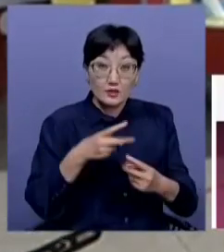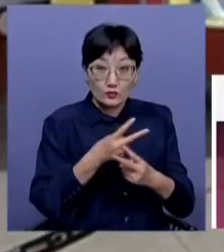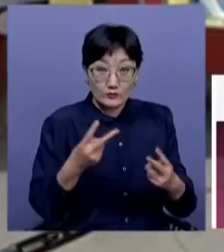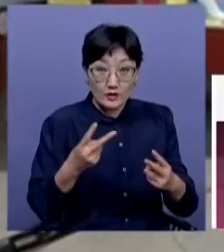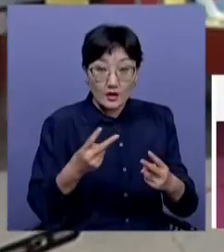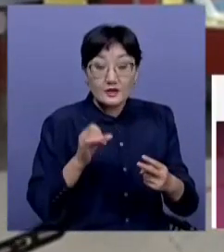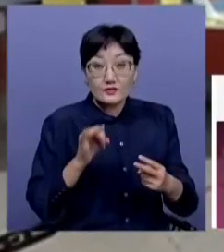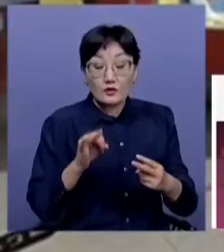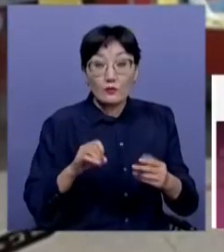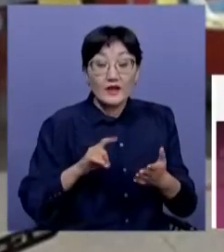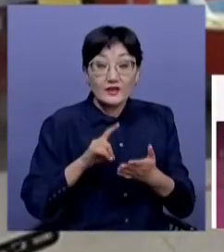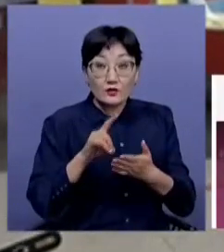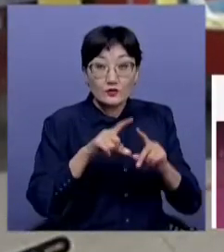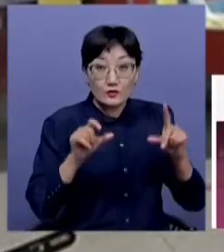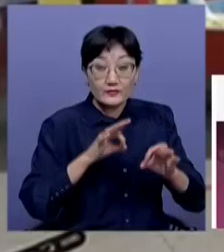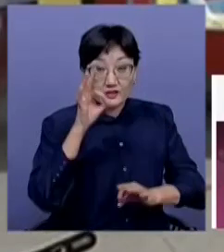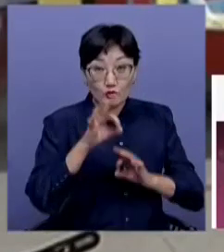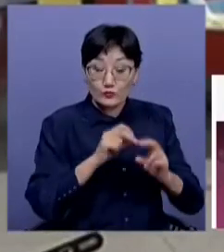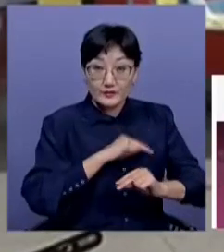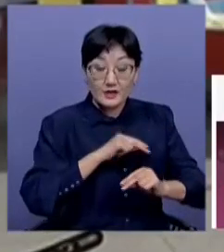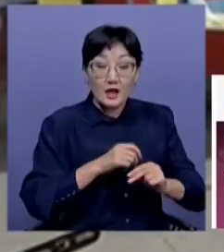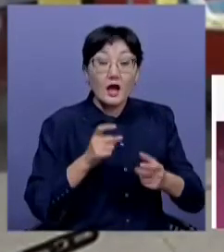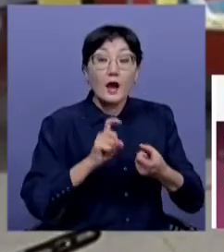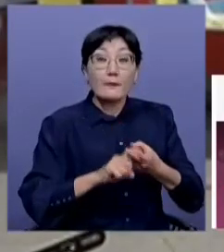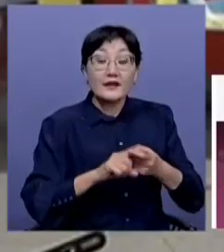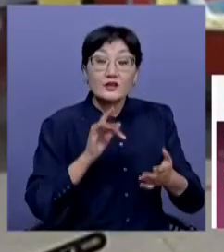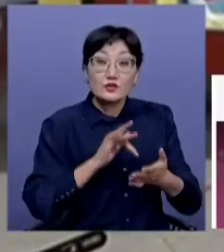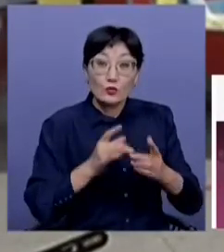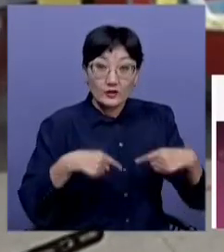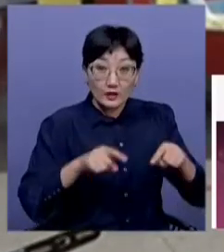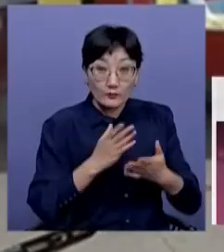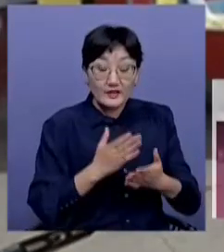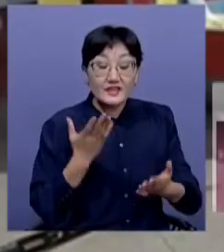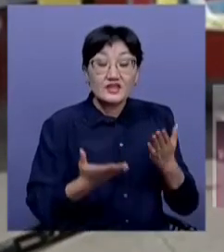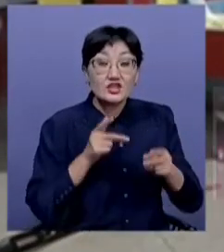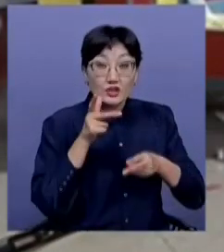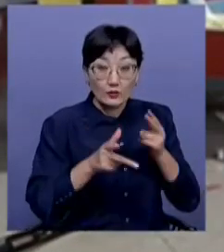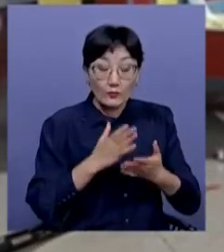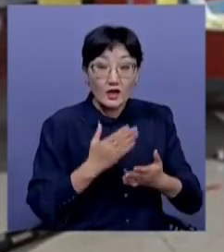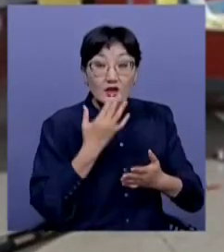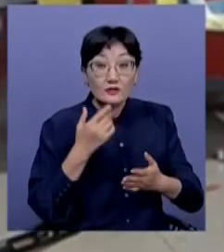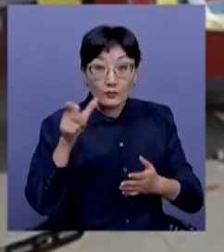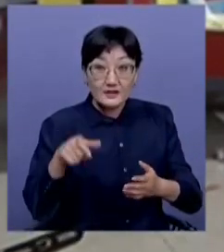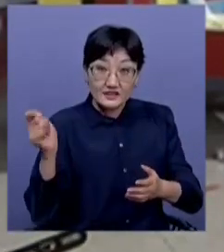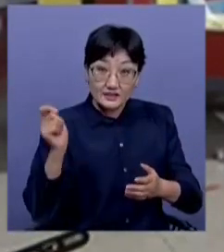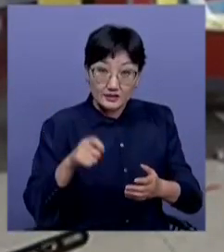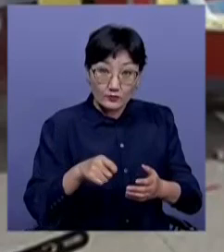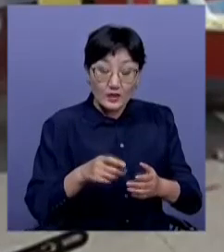көрдік. Сонымен қатар әуежайда тәулік бойы жұмыс істейтін байланыс орталығы бар. Егер шағымдары болса, шетелден келген